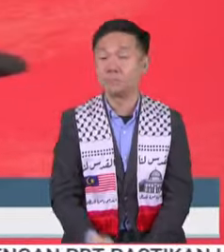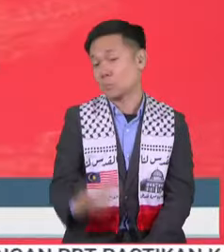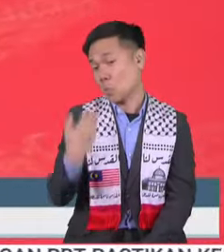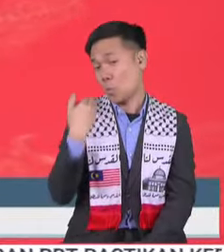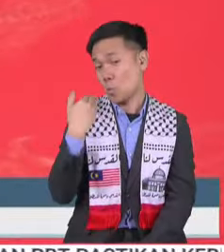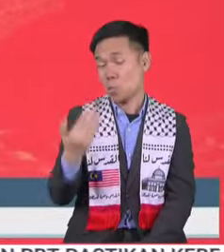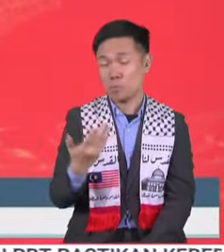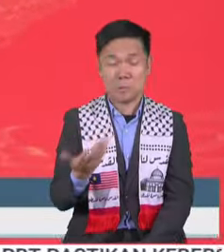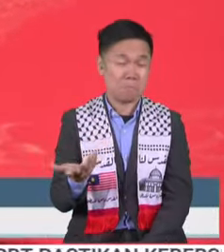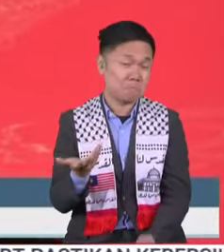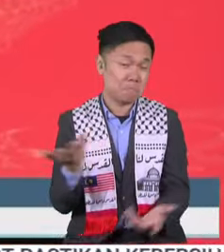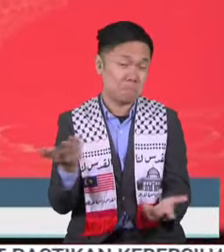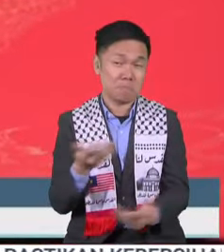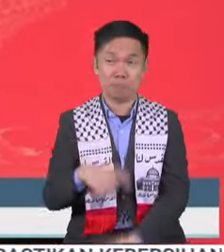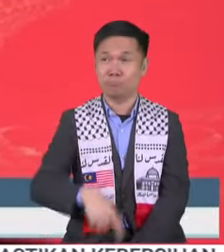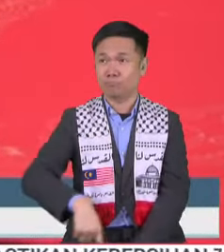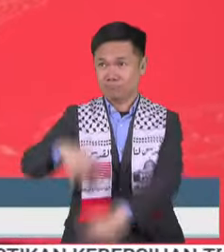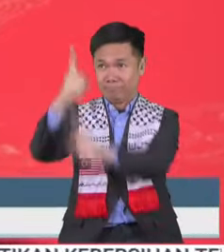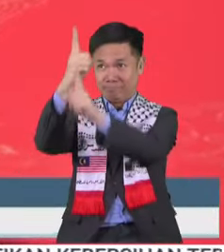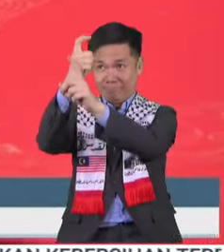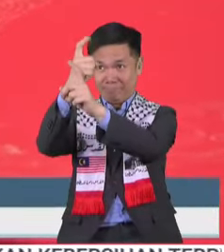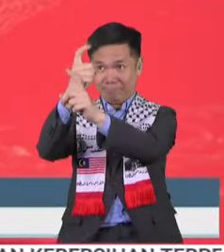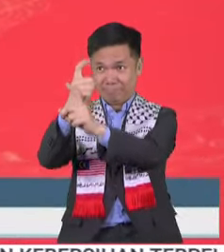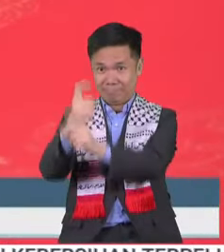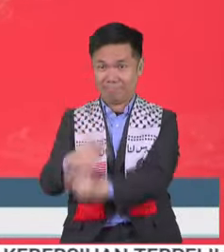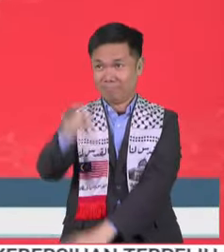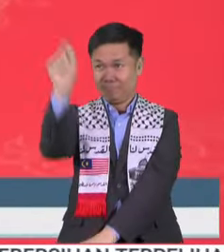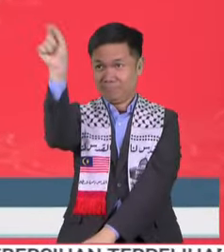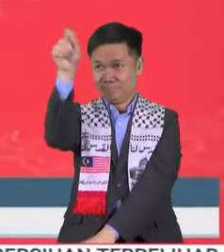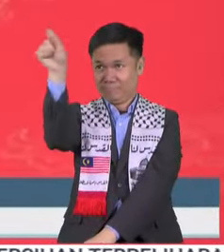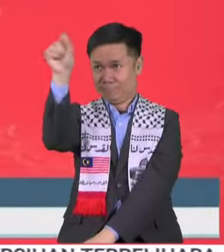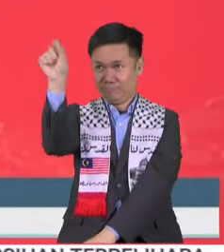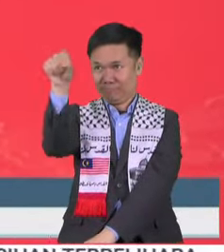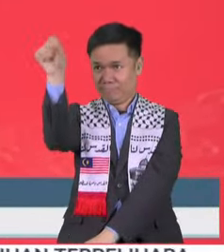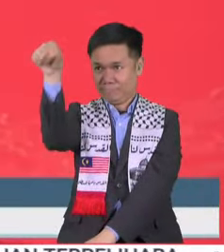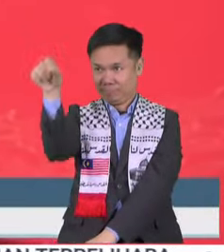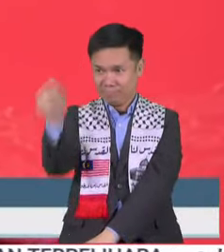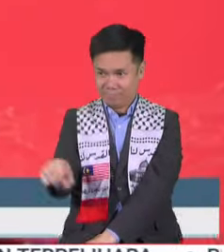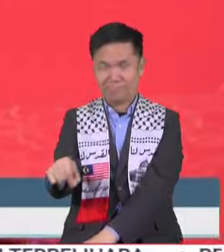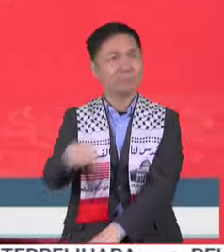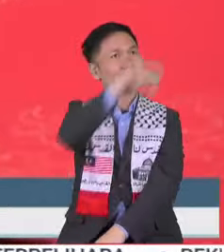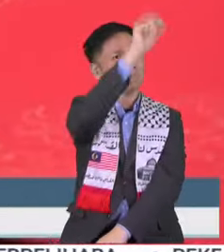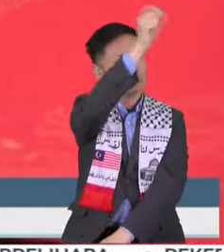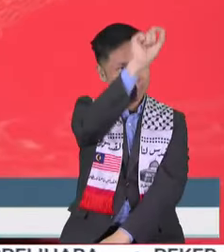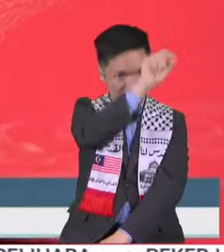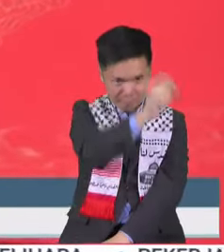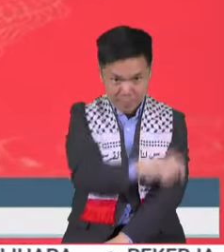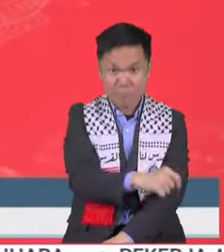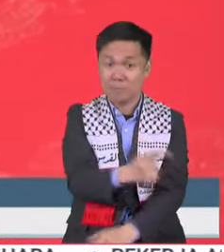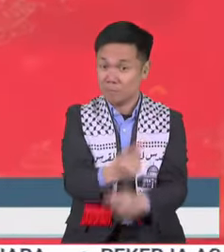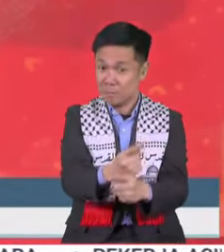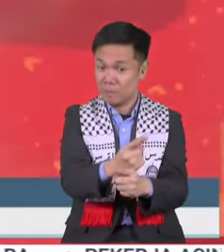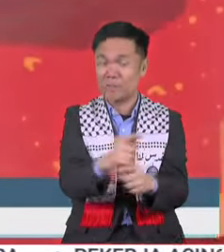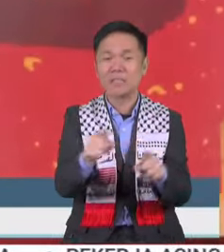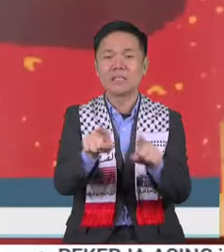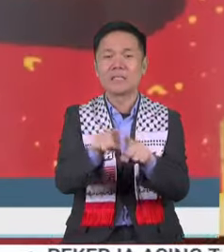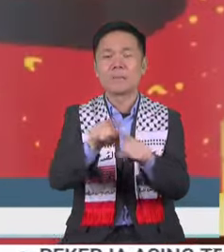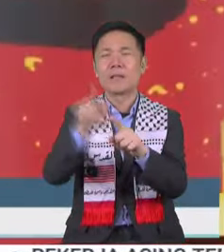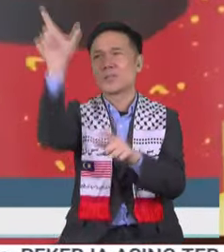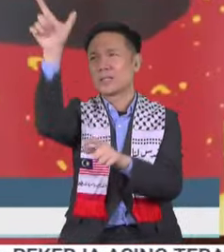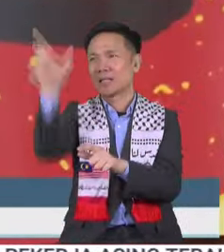tulis itu huruf-huruf Cina kan, pakai merah punya kayu, merah kayu, the peach